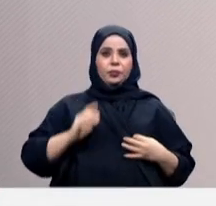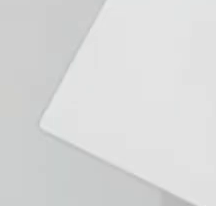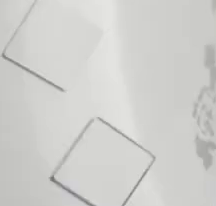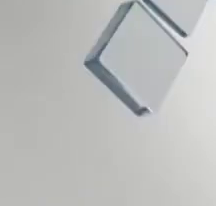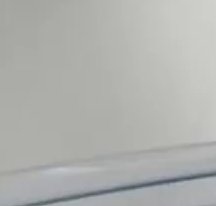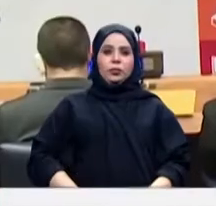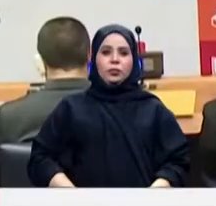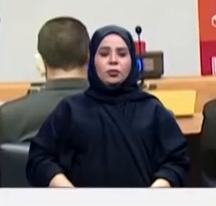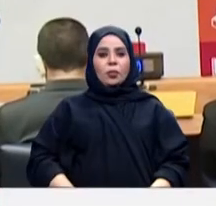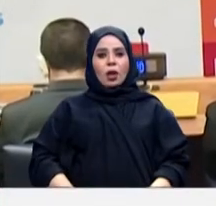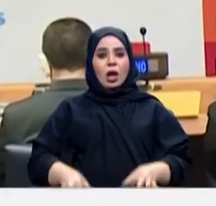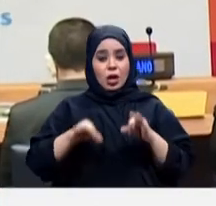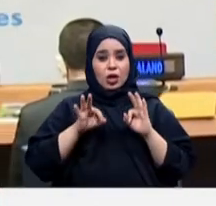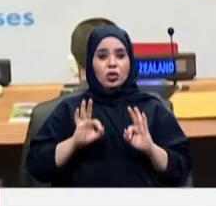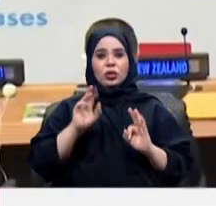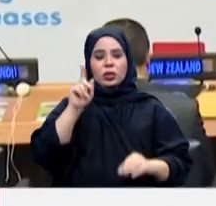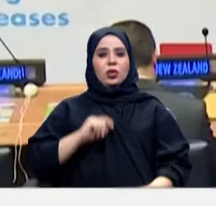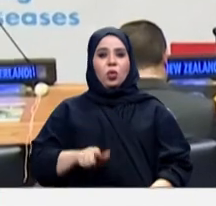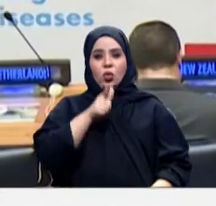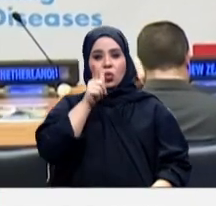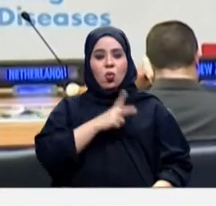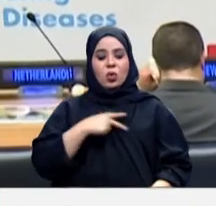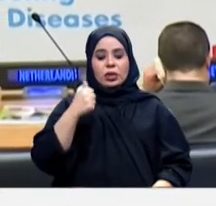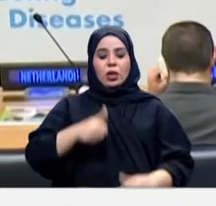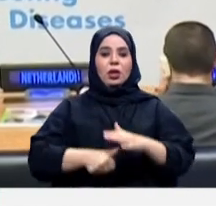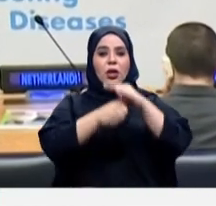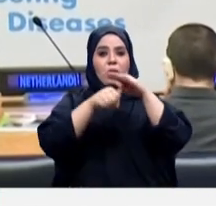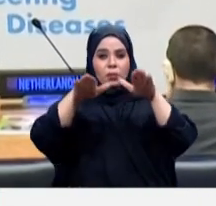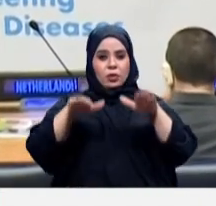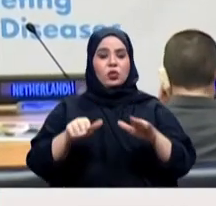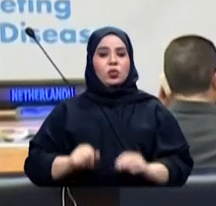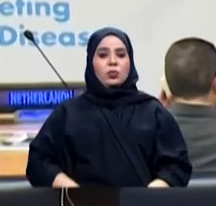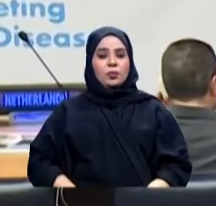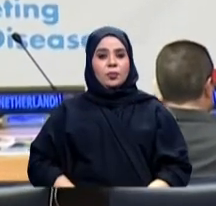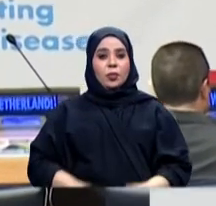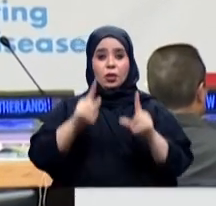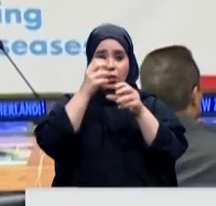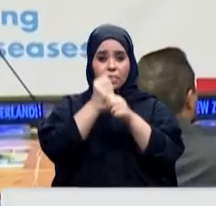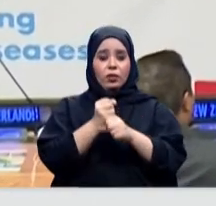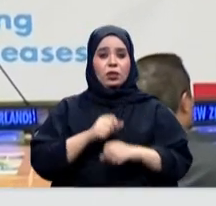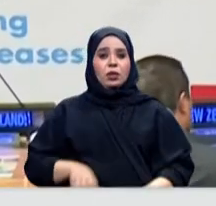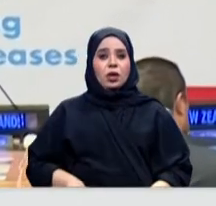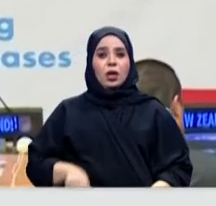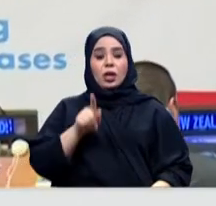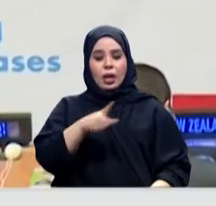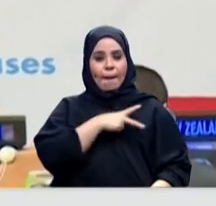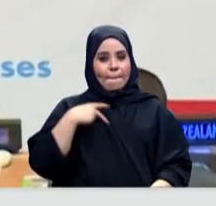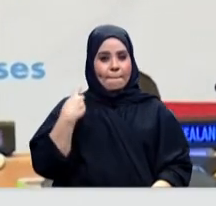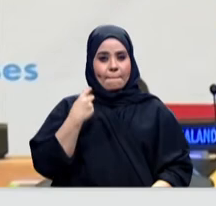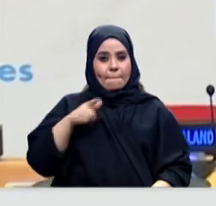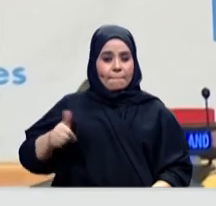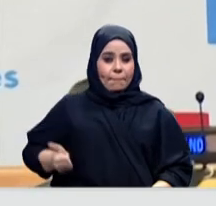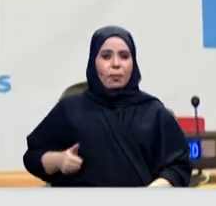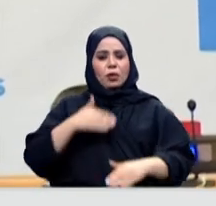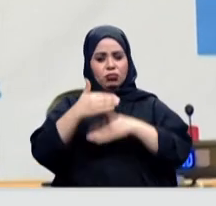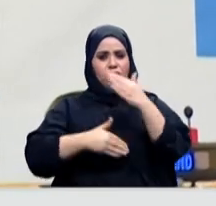أكد صاحب السمو الملكي الأمير خليفة بن سلمان الخليفة رئيس الوزراء الموقر أن حكومة البحرين تعمل